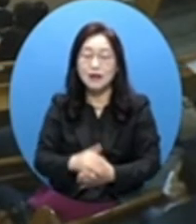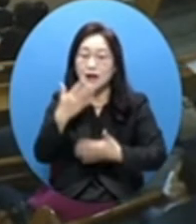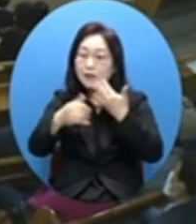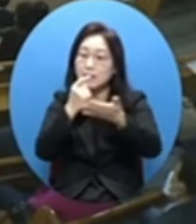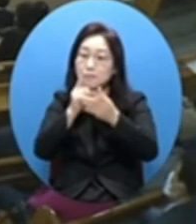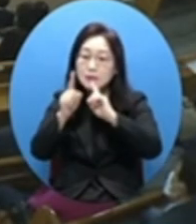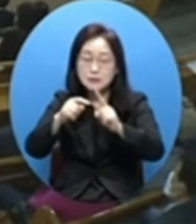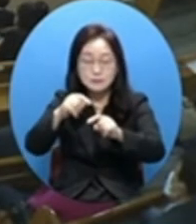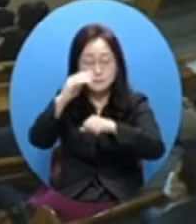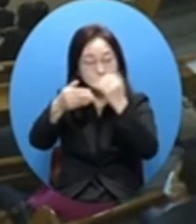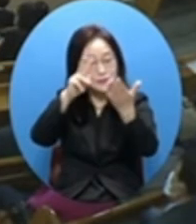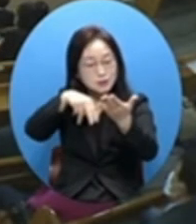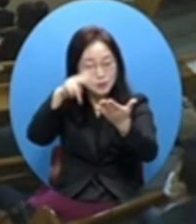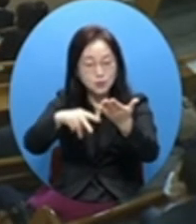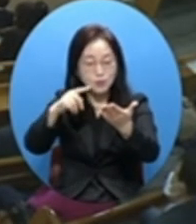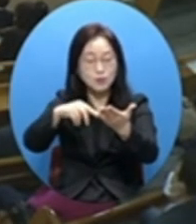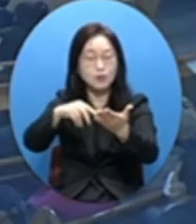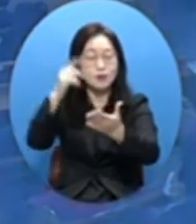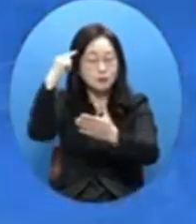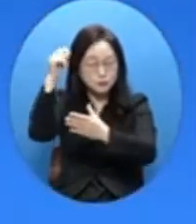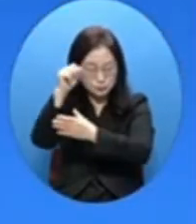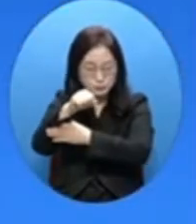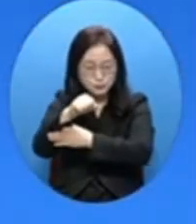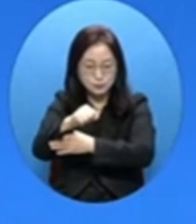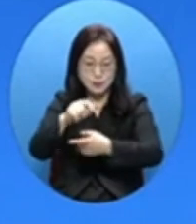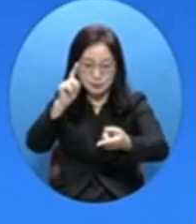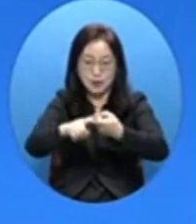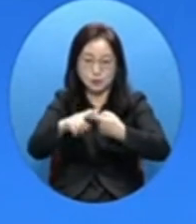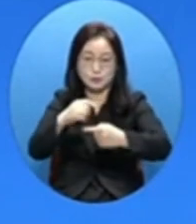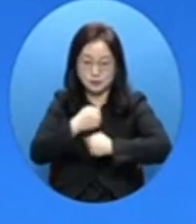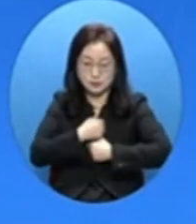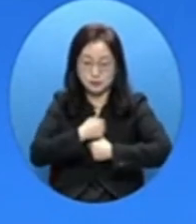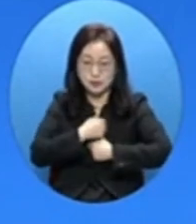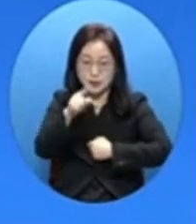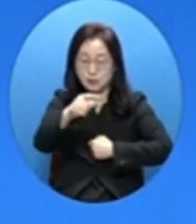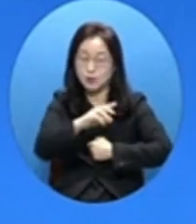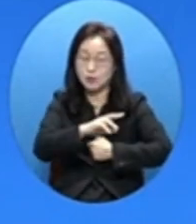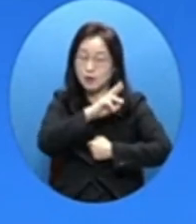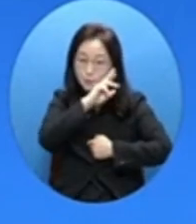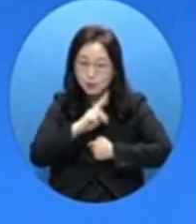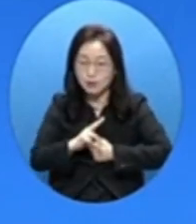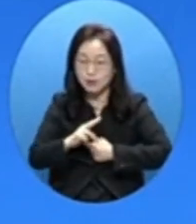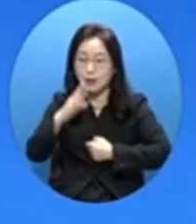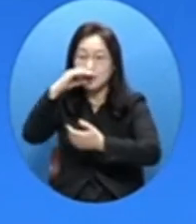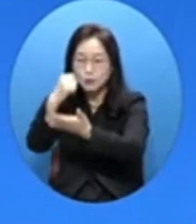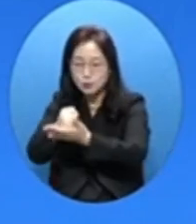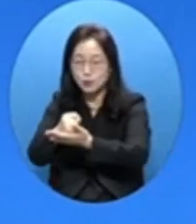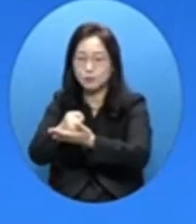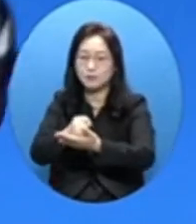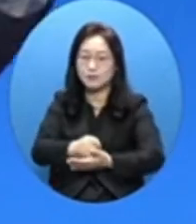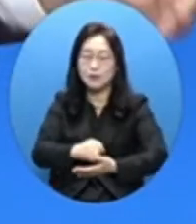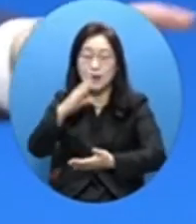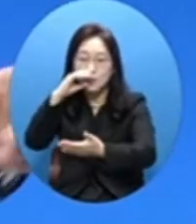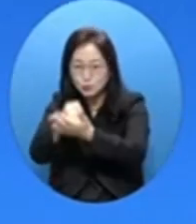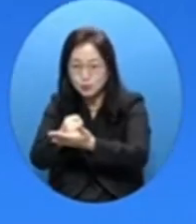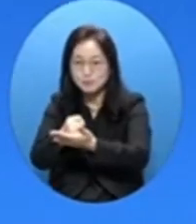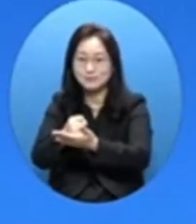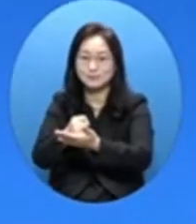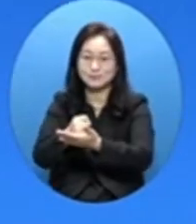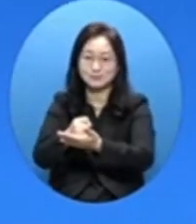말씀을 묵상하며 지켜 행하라. 내 길이 평탄하게 되고 내가 형통하리라. 내가 형통하리라. 내가